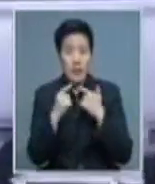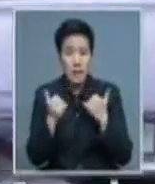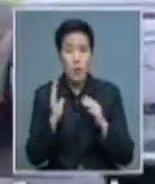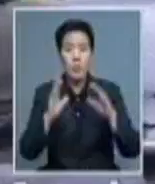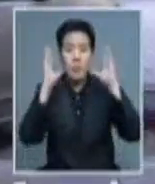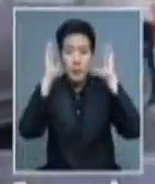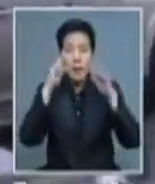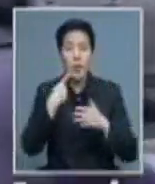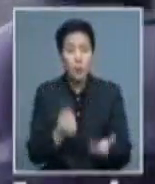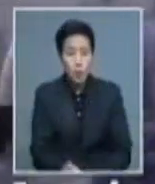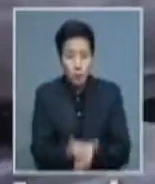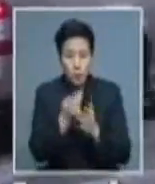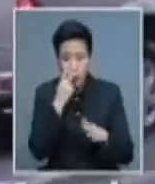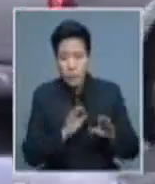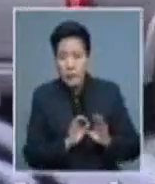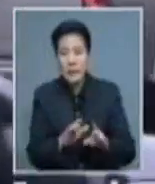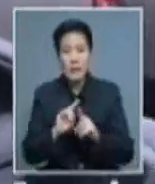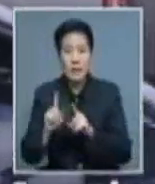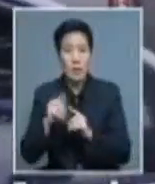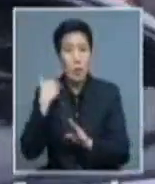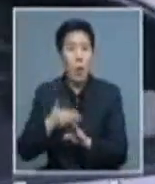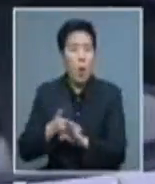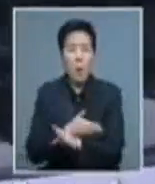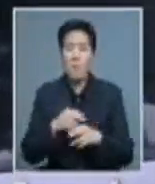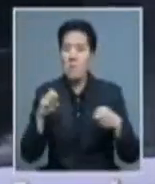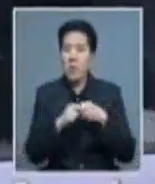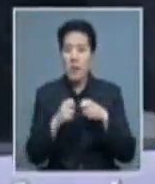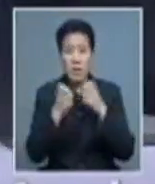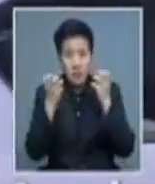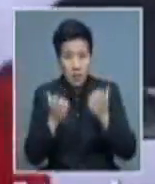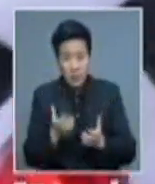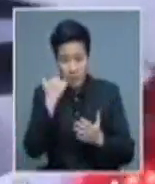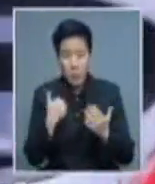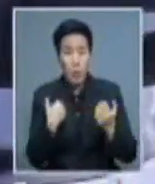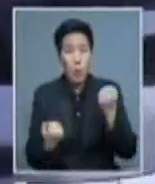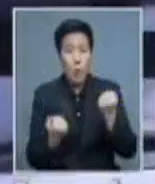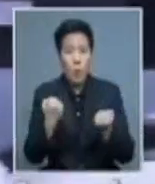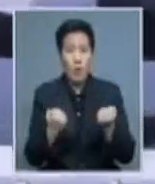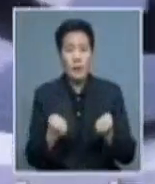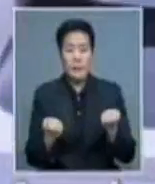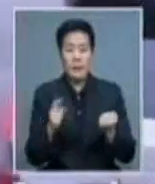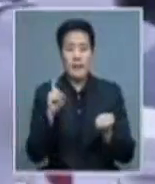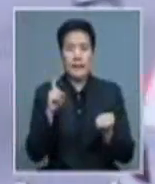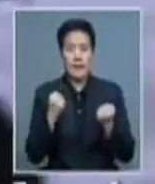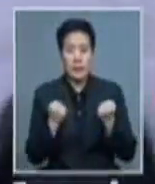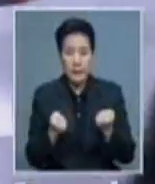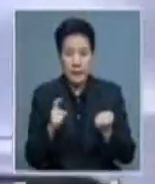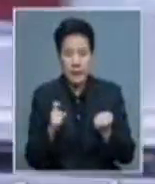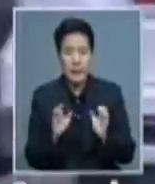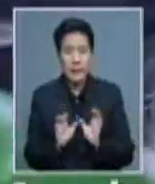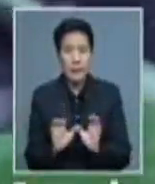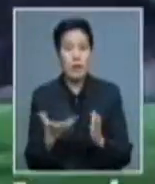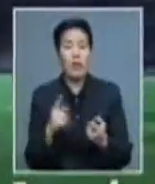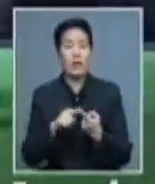ชาสัมพันธ์ให้ความช่วยเหลือบรรยากาศก่อนหน้านี้ค่อนข้างที่จะโกลาหลค่ะเนื่องจากมีรถนะคะที่หลายคันจอดเสียอยู่บริเวณถนน